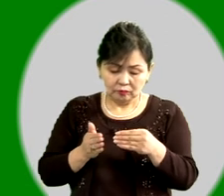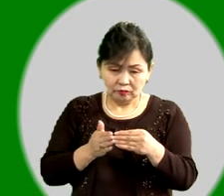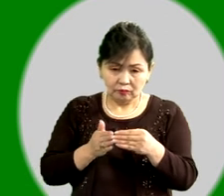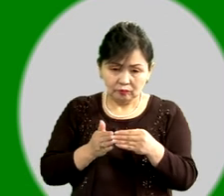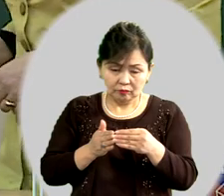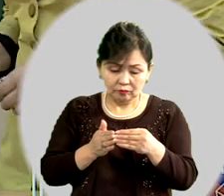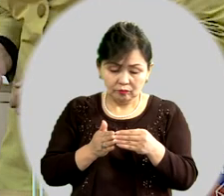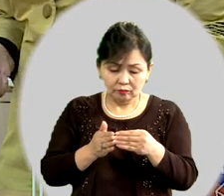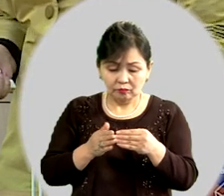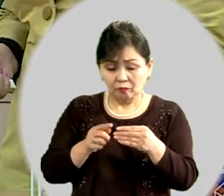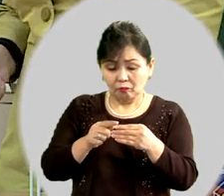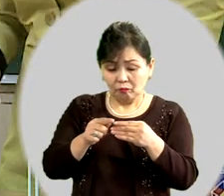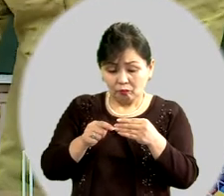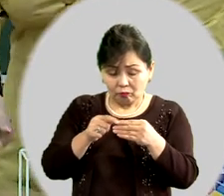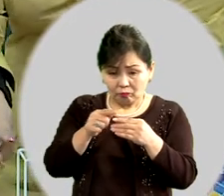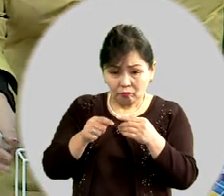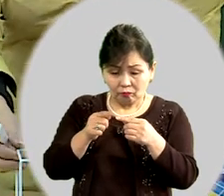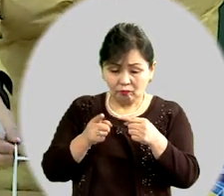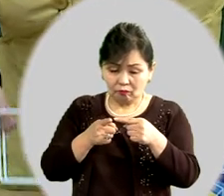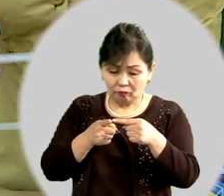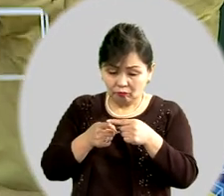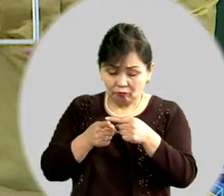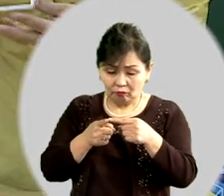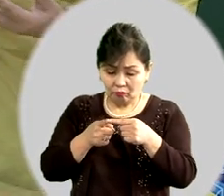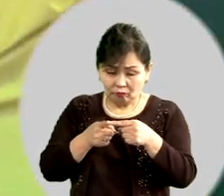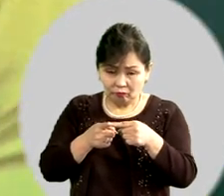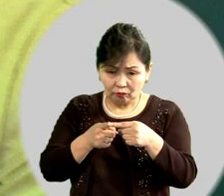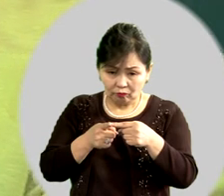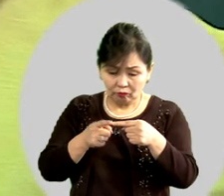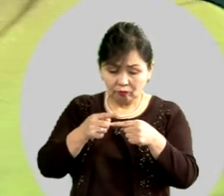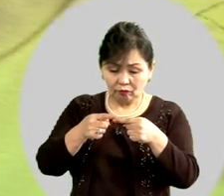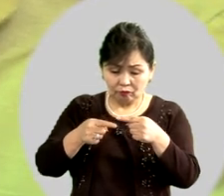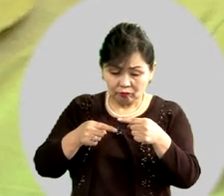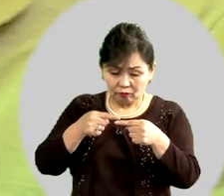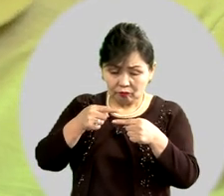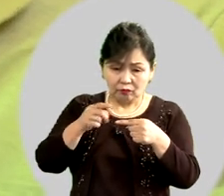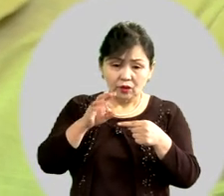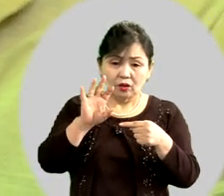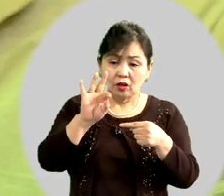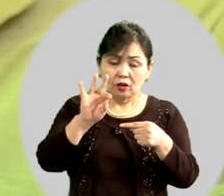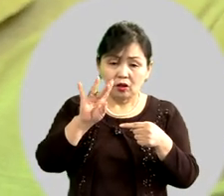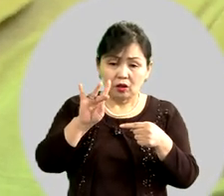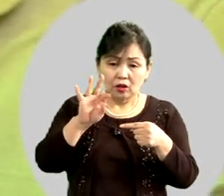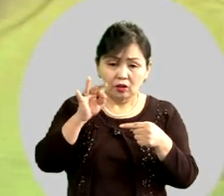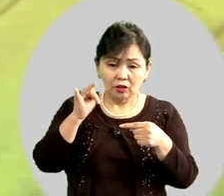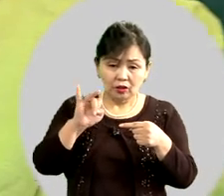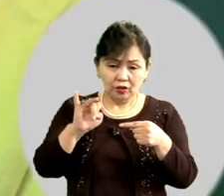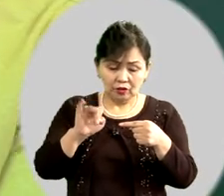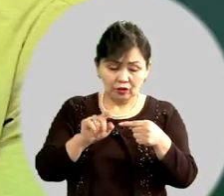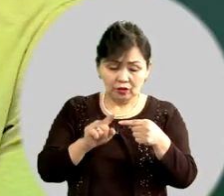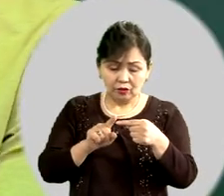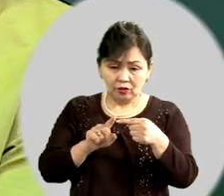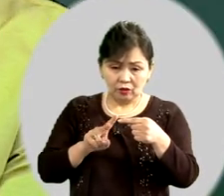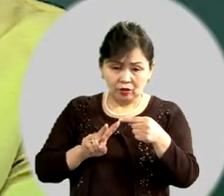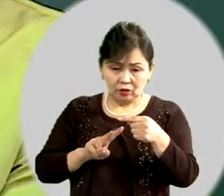орой гэж байдаг. За, тэгэхээр одоо саяны загвар дээр дахиад ороогоо харъя. Доороо 1